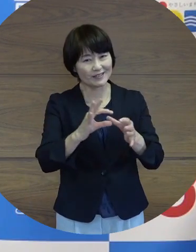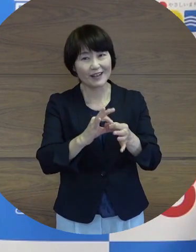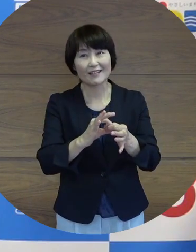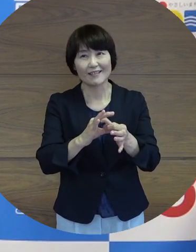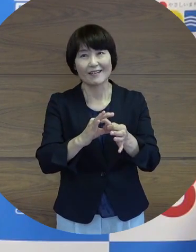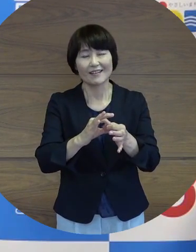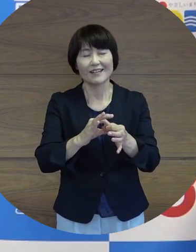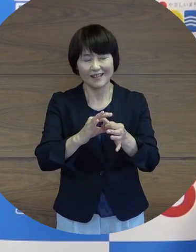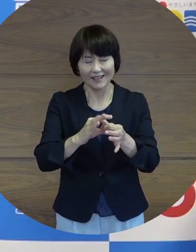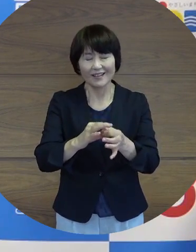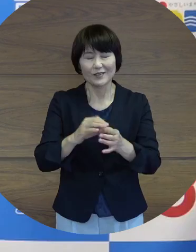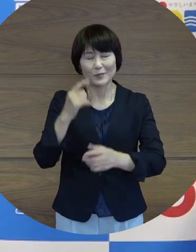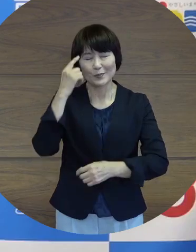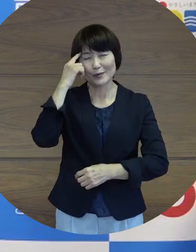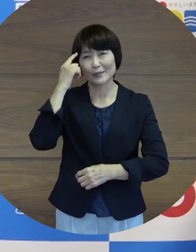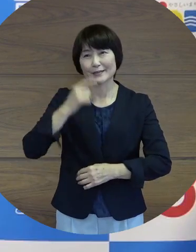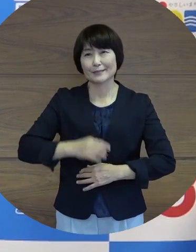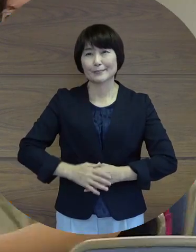思っております。